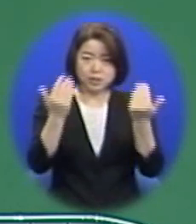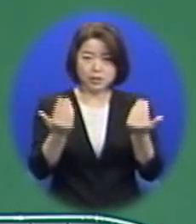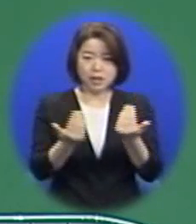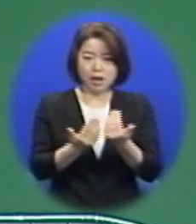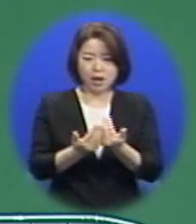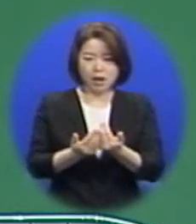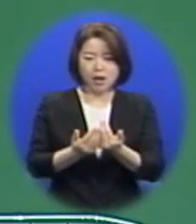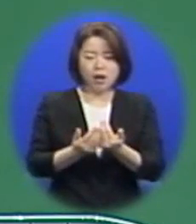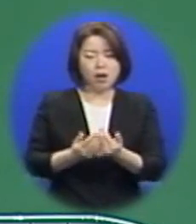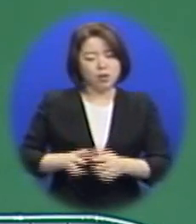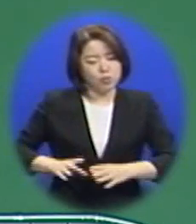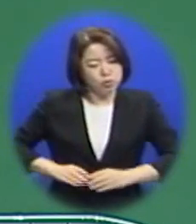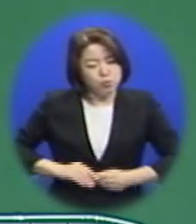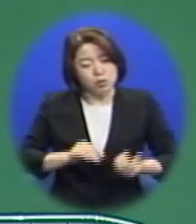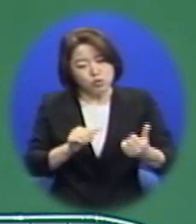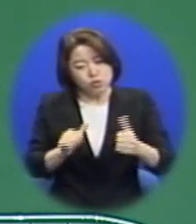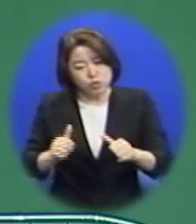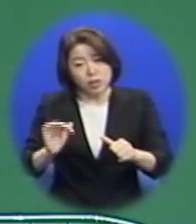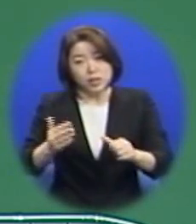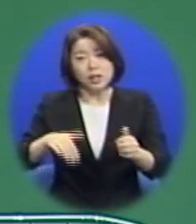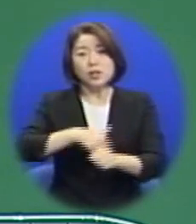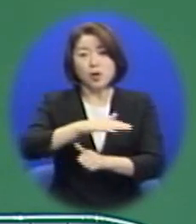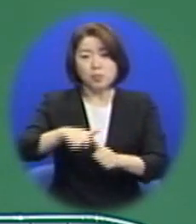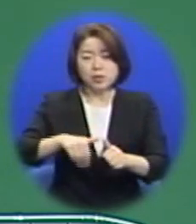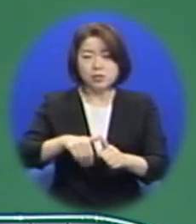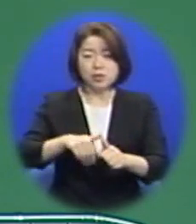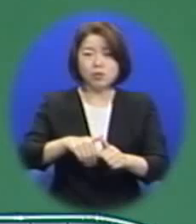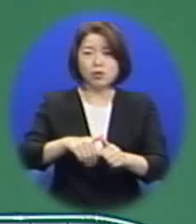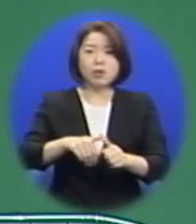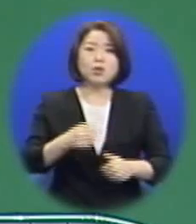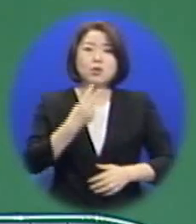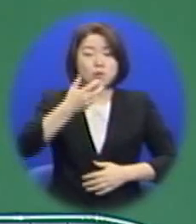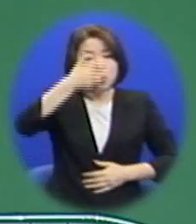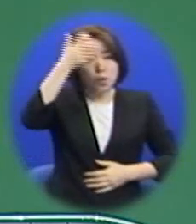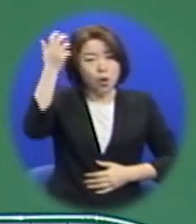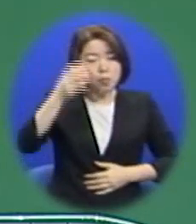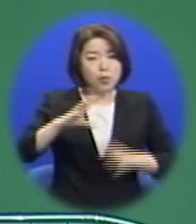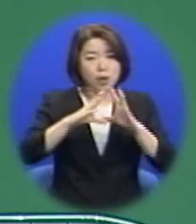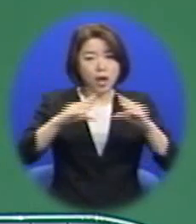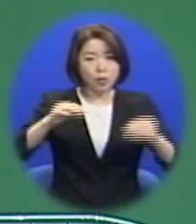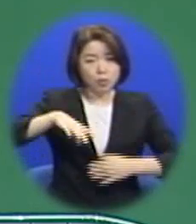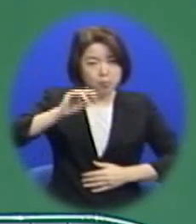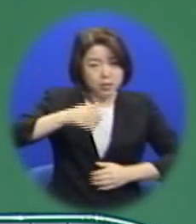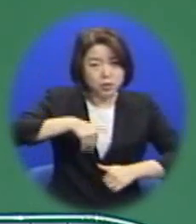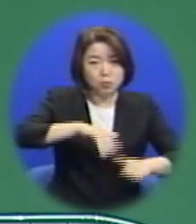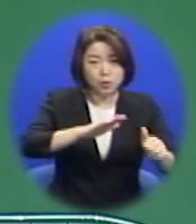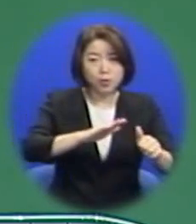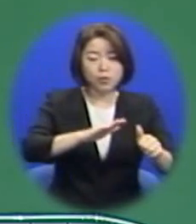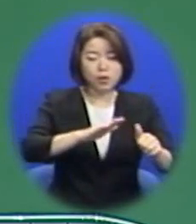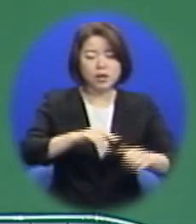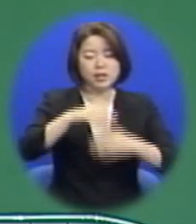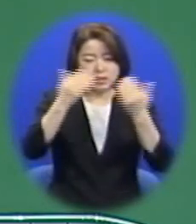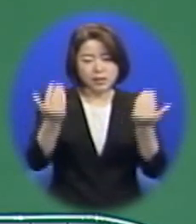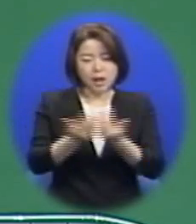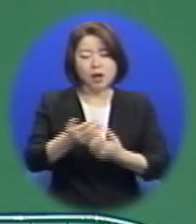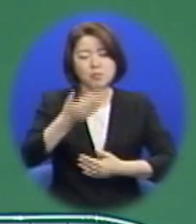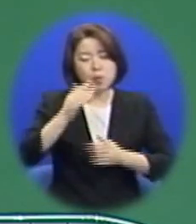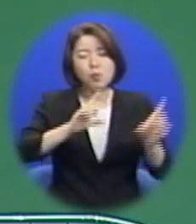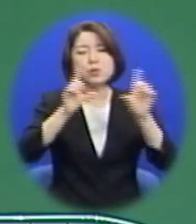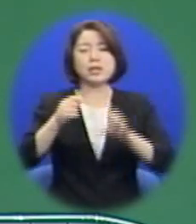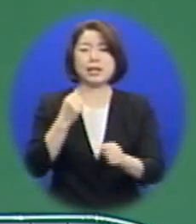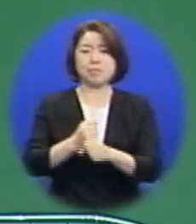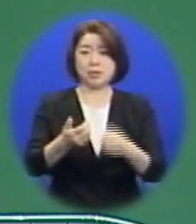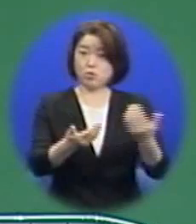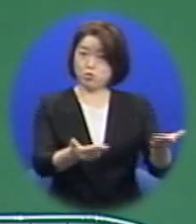때 요셉을 애굽에 먼저 보내서 그들을 애굽으로 피난하여 다 먹고 살게 해 주셨고